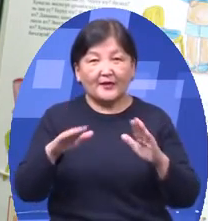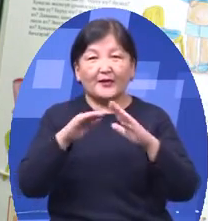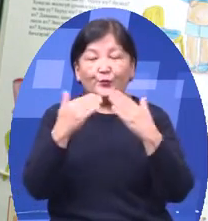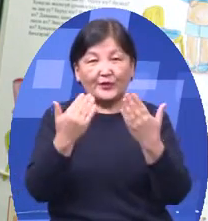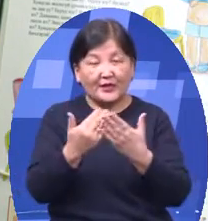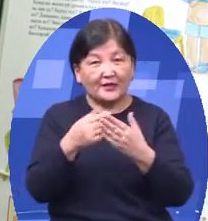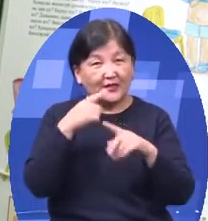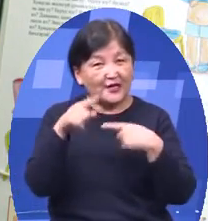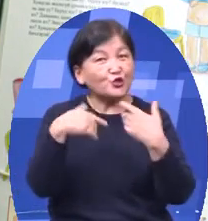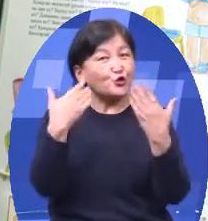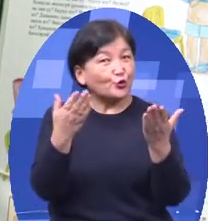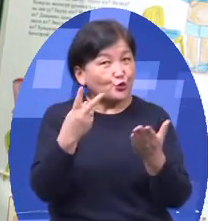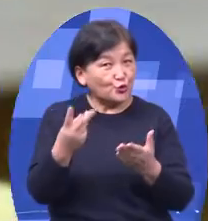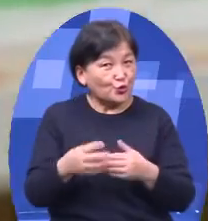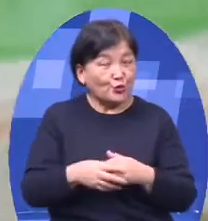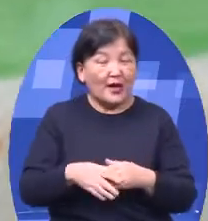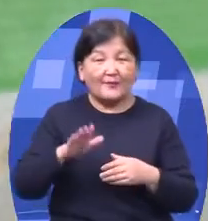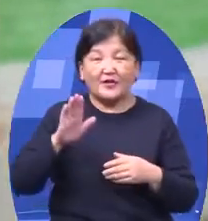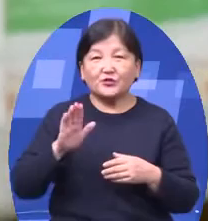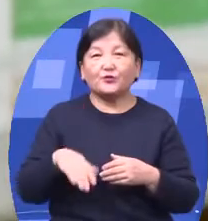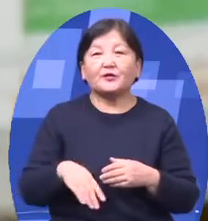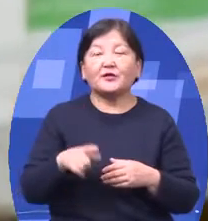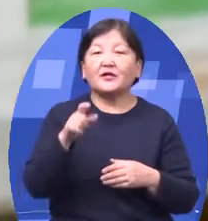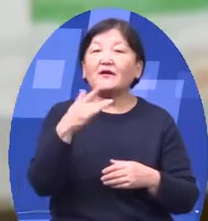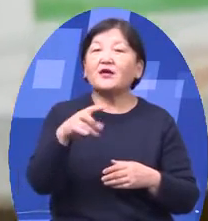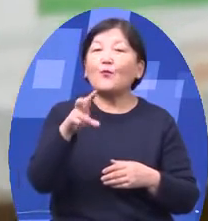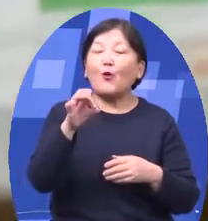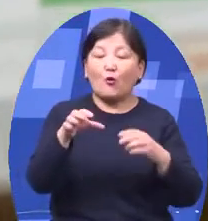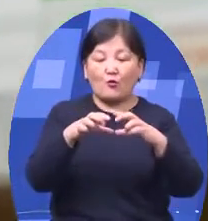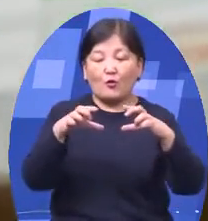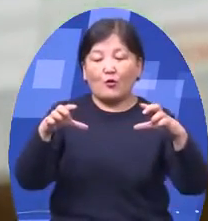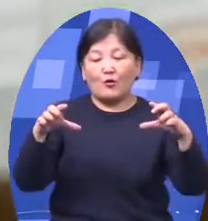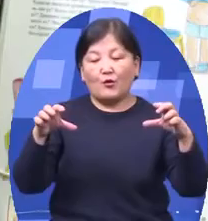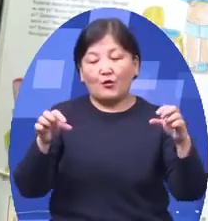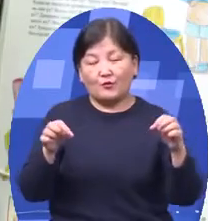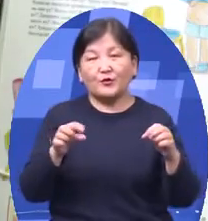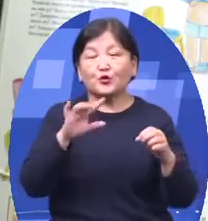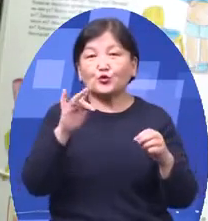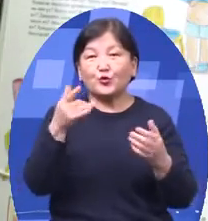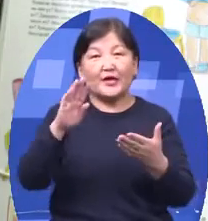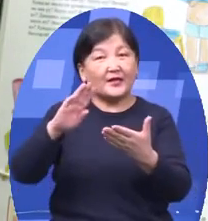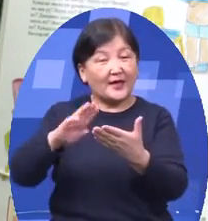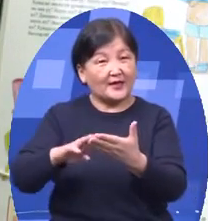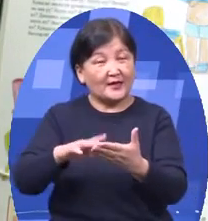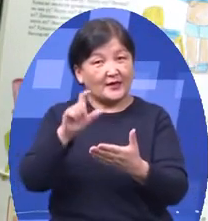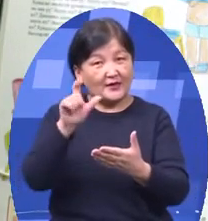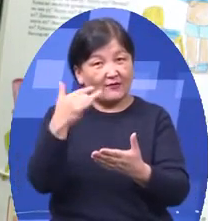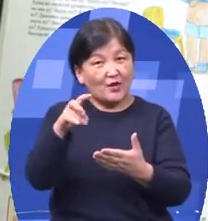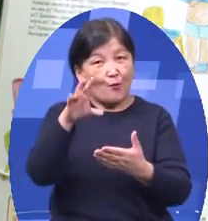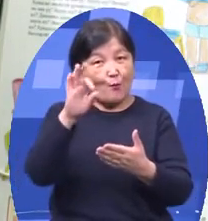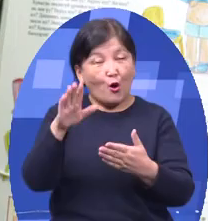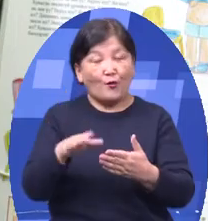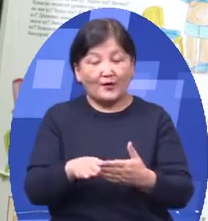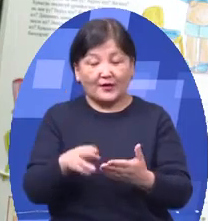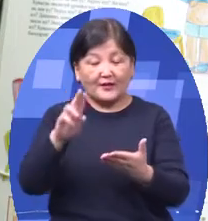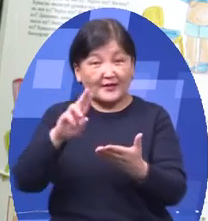Дараа нь гэр бүлийнхэндээ ярьж өгнө шүү. Хамгийн сүүлд нь багш нь хэвэн бавныхоо зургийг наалаа. За, багш нь хэвэн бавныхоо